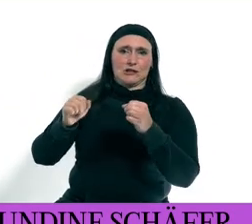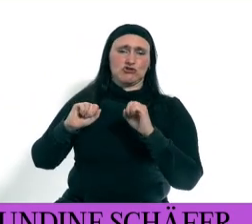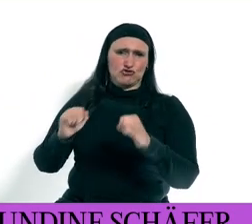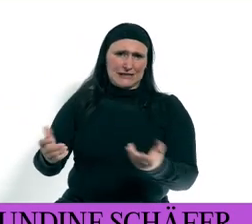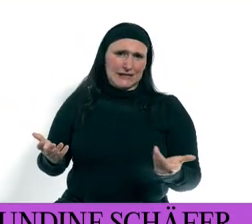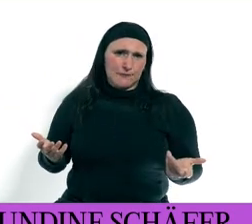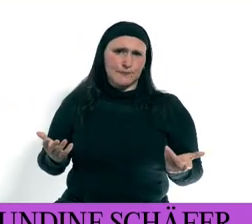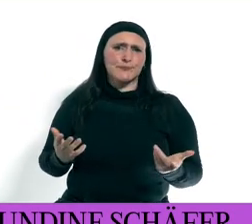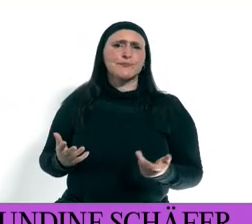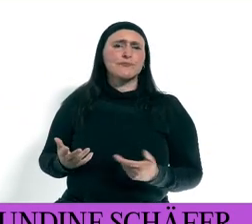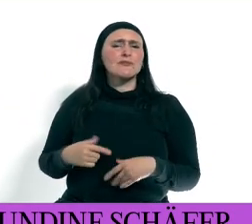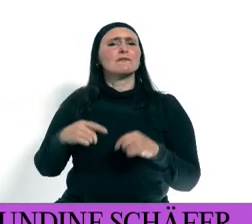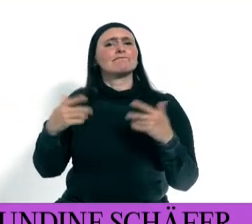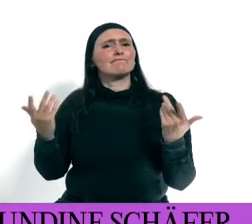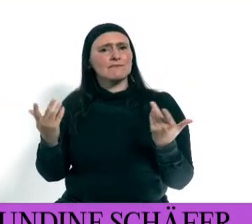fossil